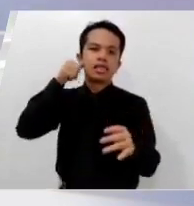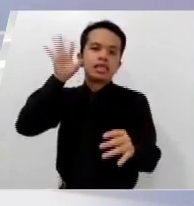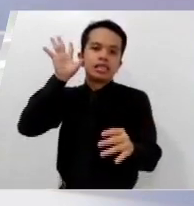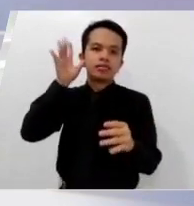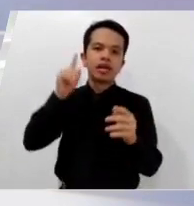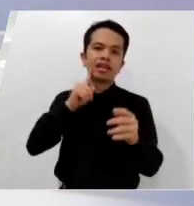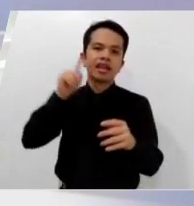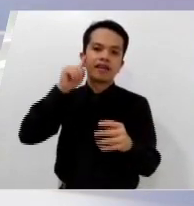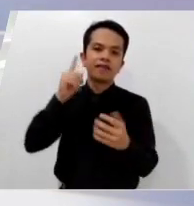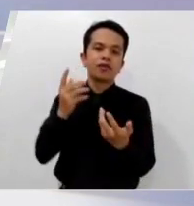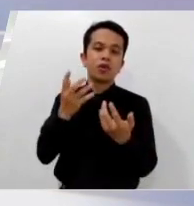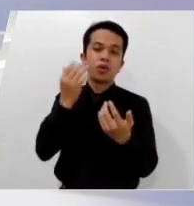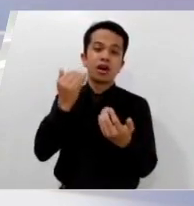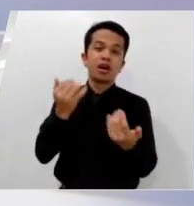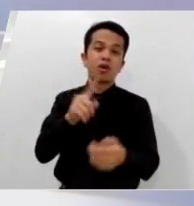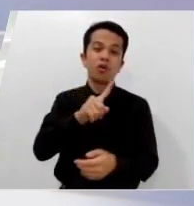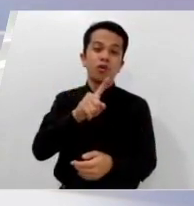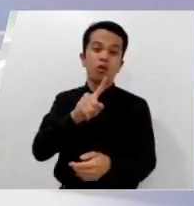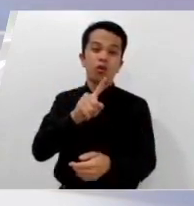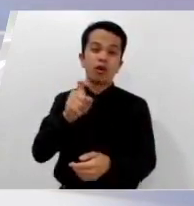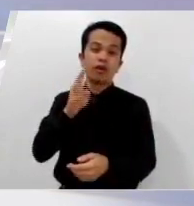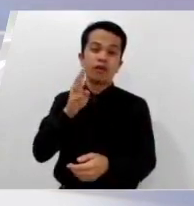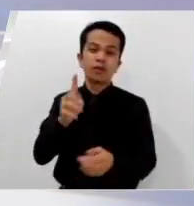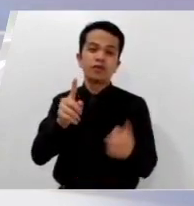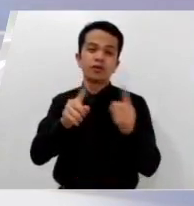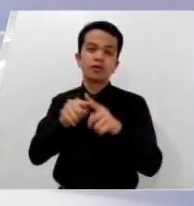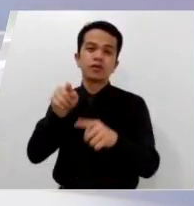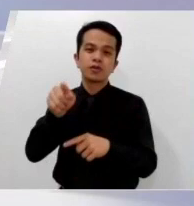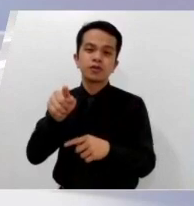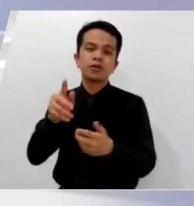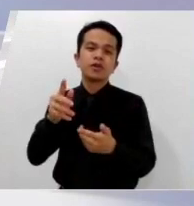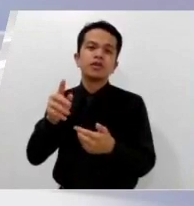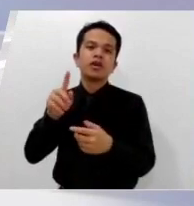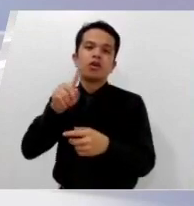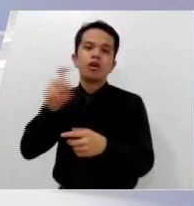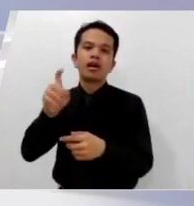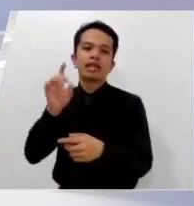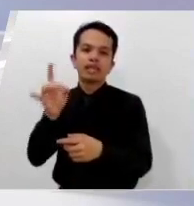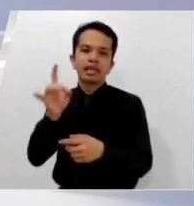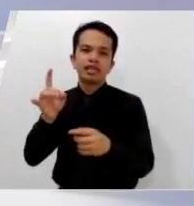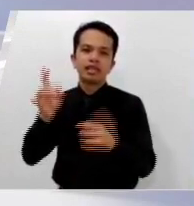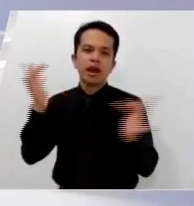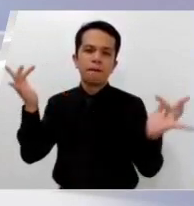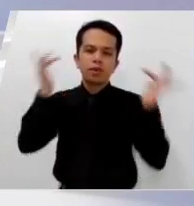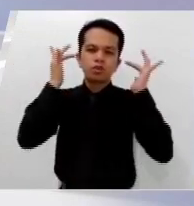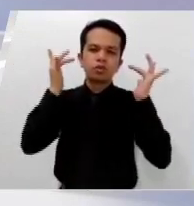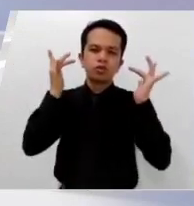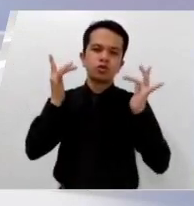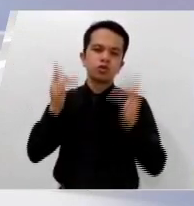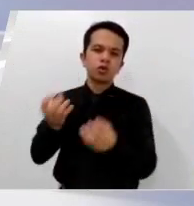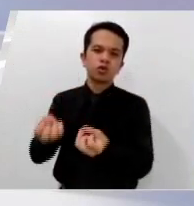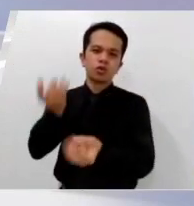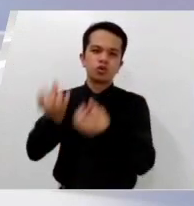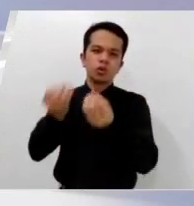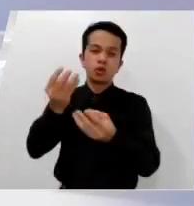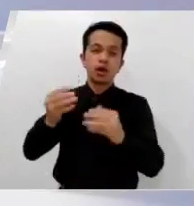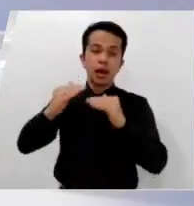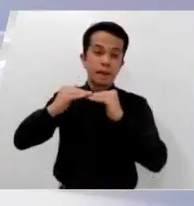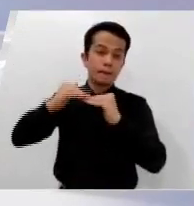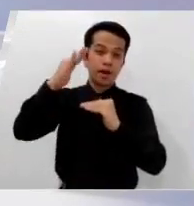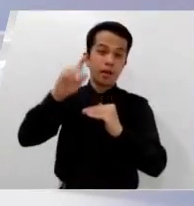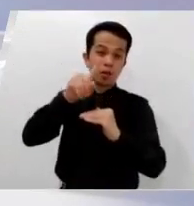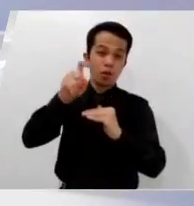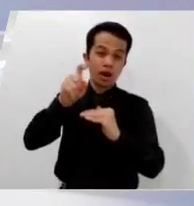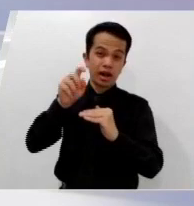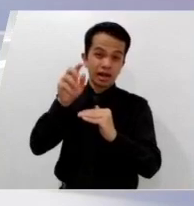sa 140 hanggang 150 decibels ang tunog ng pagsabog mula sa mga paputok. Kapag lampas 120 decibels ang lakas ng